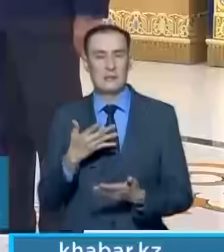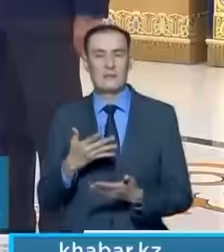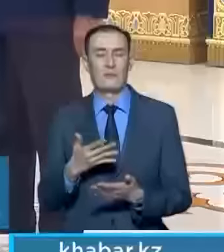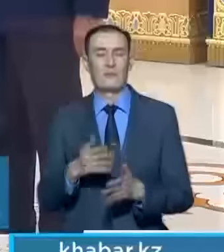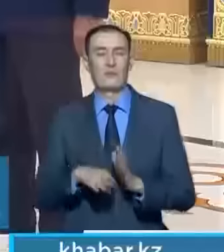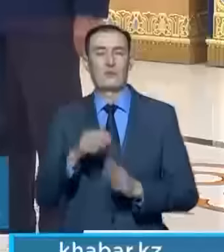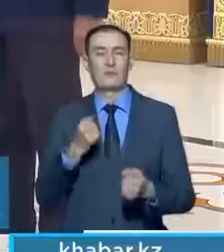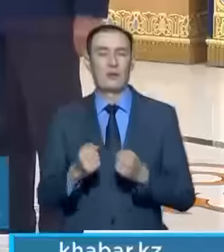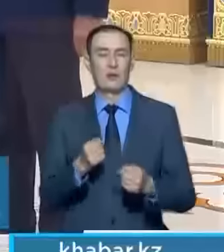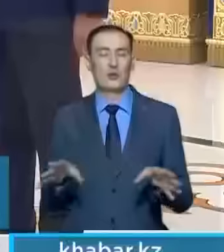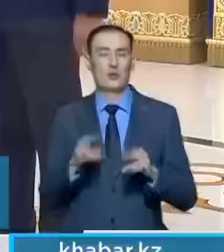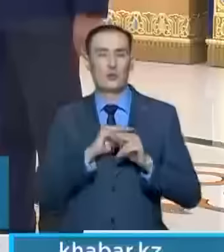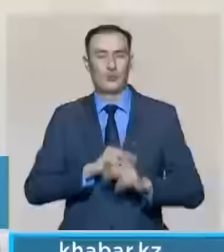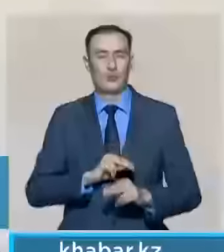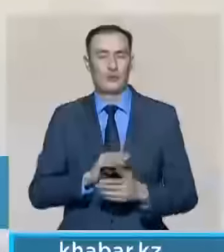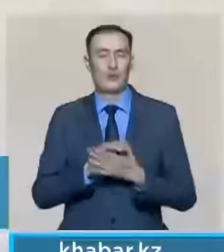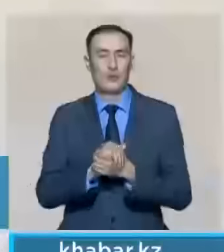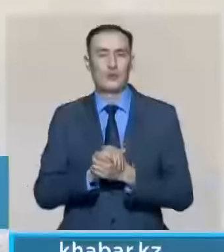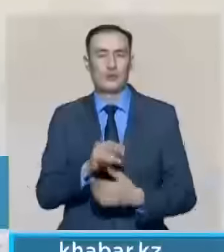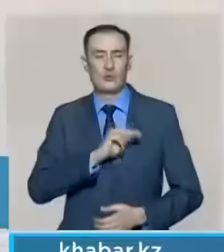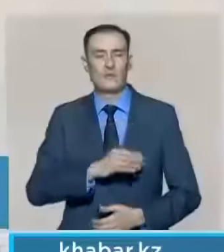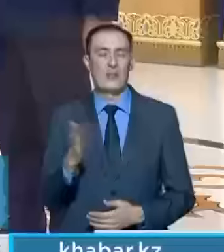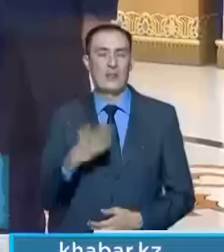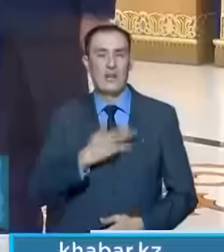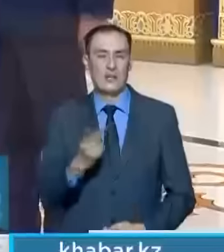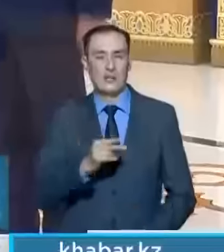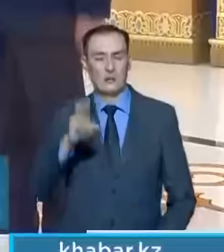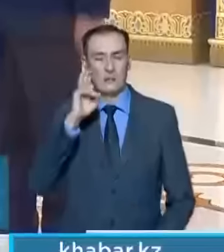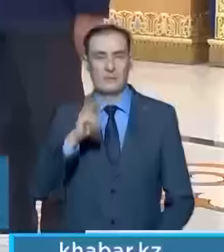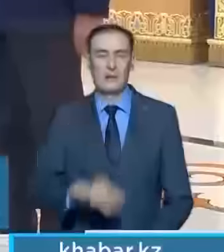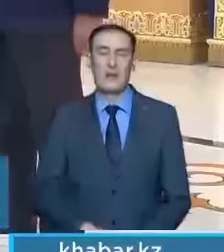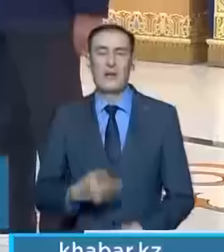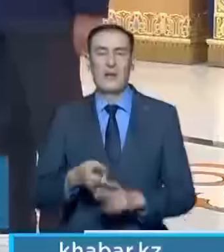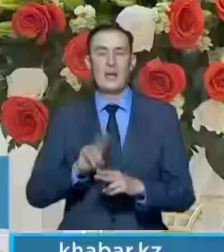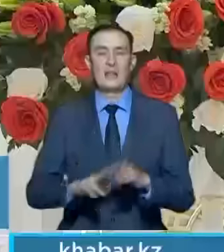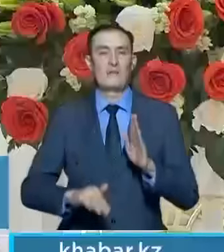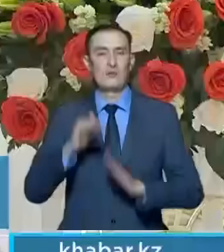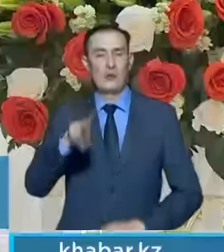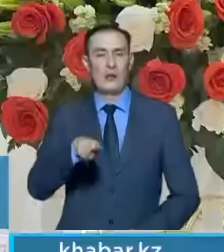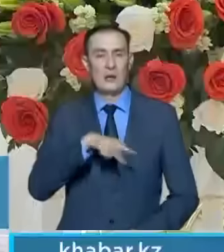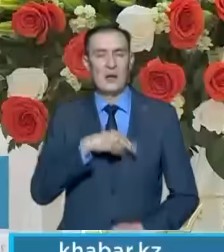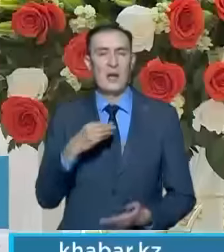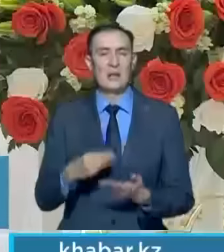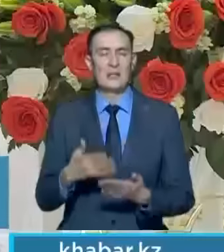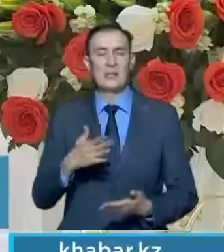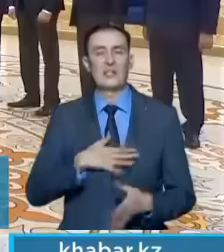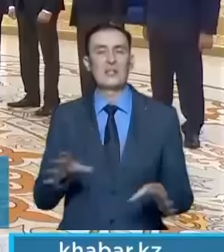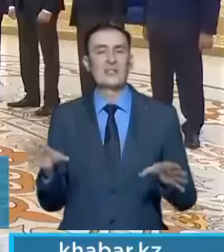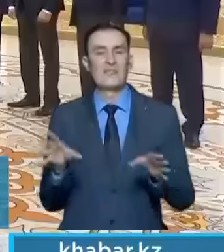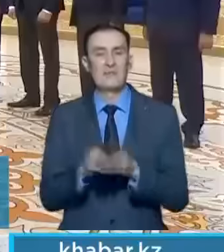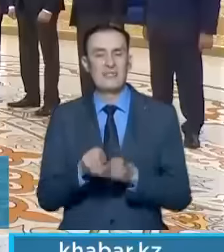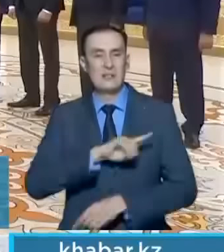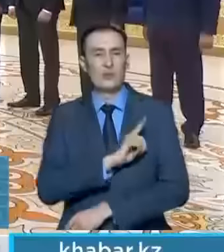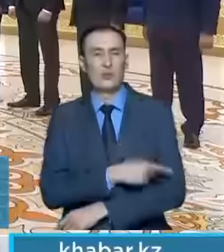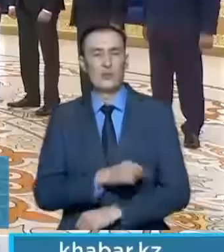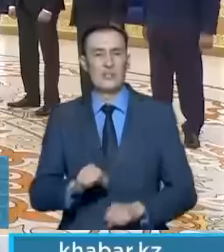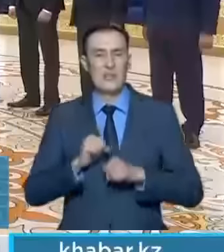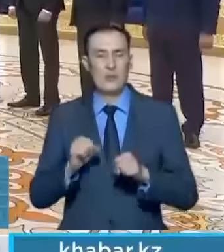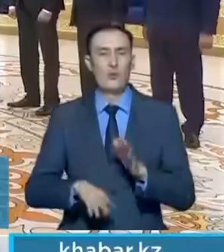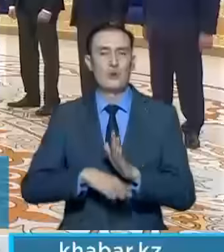в укрепление дружбы и сотрудничества наших стран. Считаю эту высокую награду оценкой наших совместных усилий